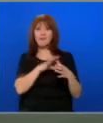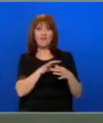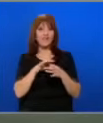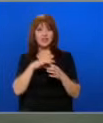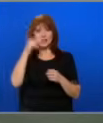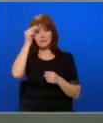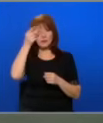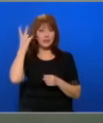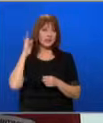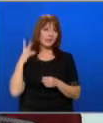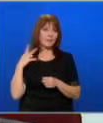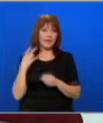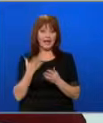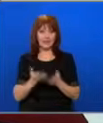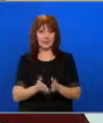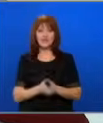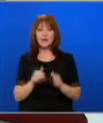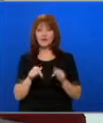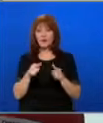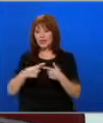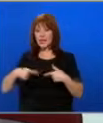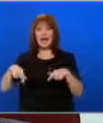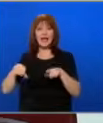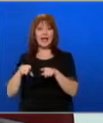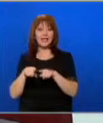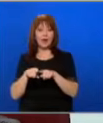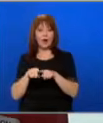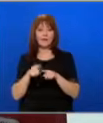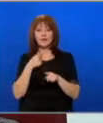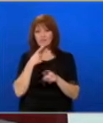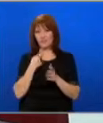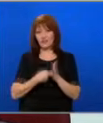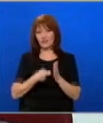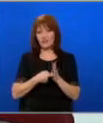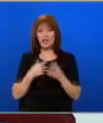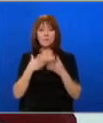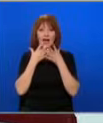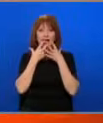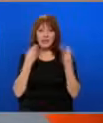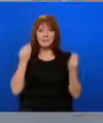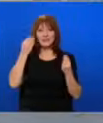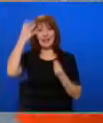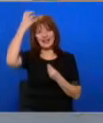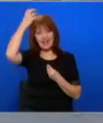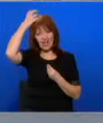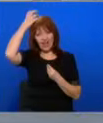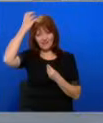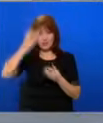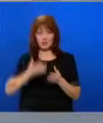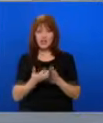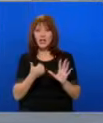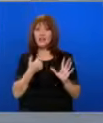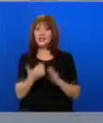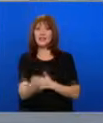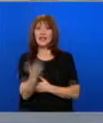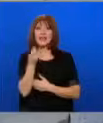с похитителите. В този регион, аз как пак подтвърждавам, има липса на държавност. 60